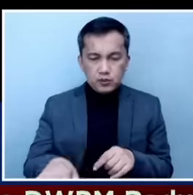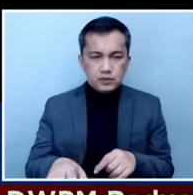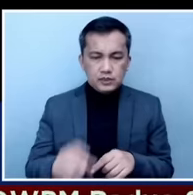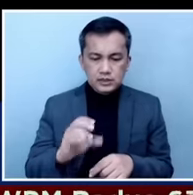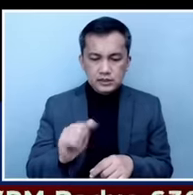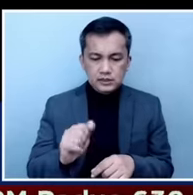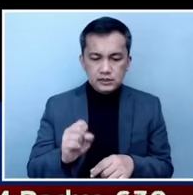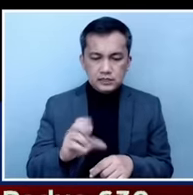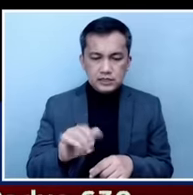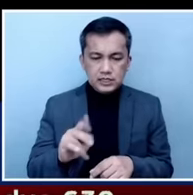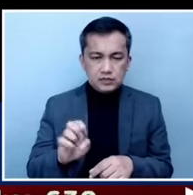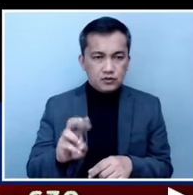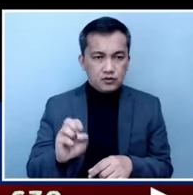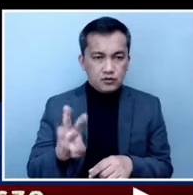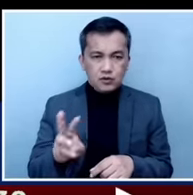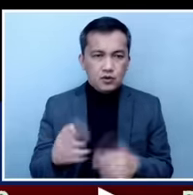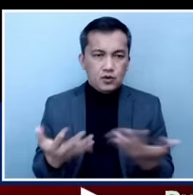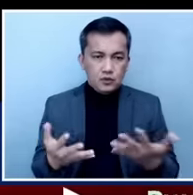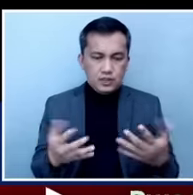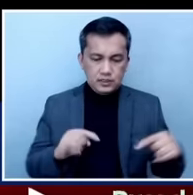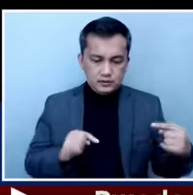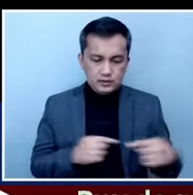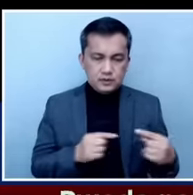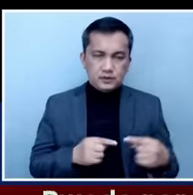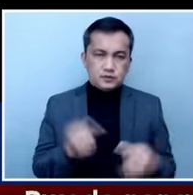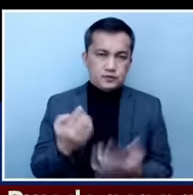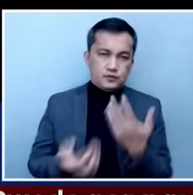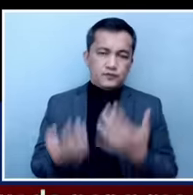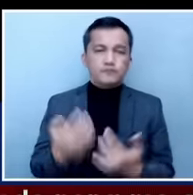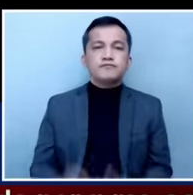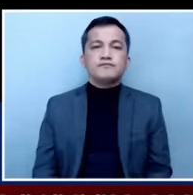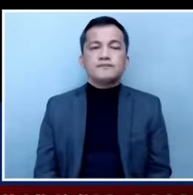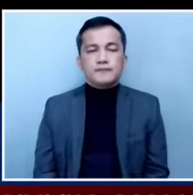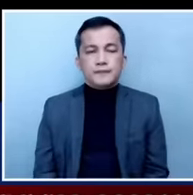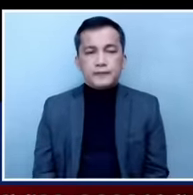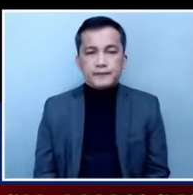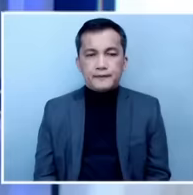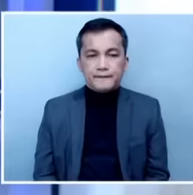scarecrow. Wala namang nasaktan sa naturang sunog.